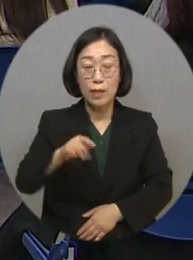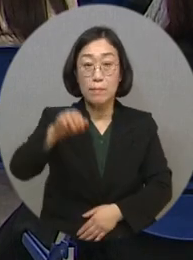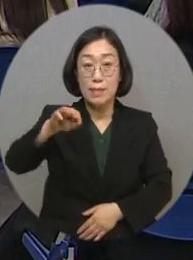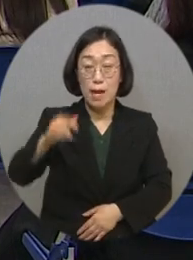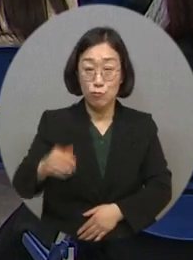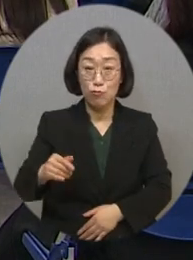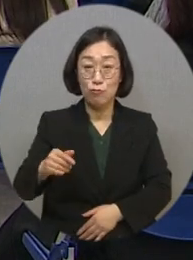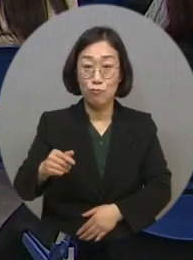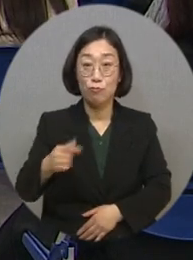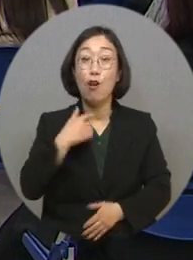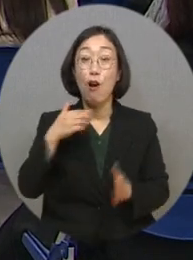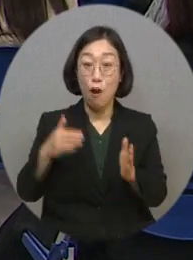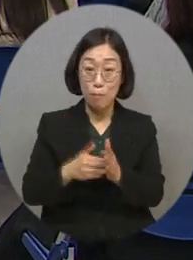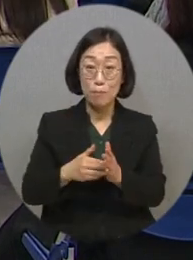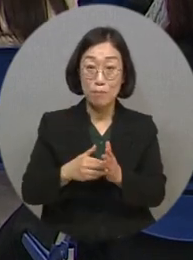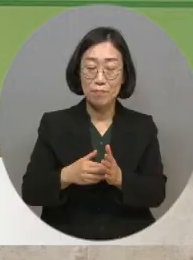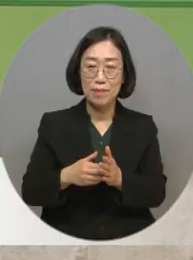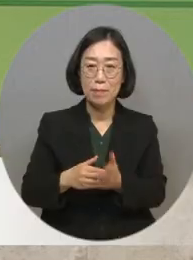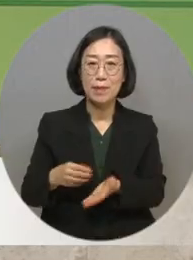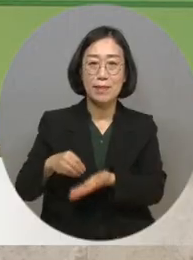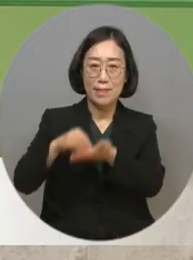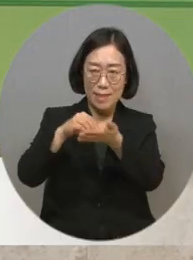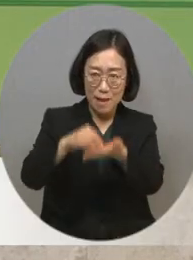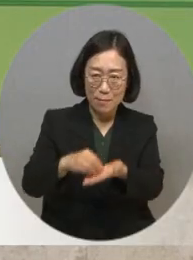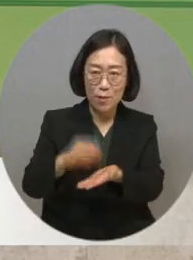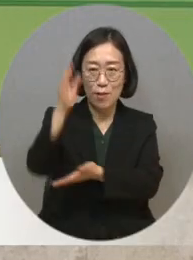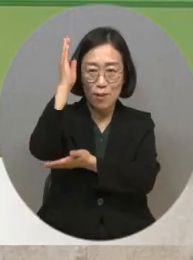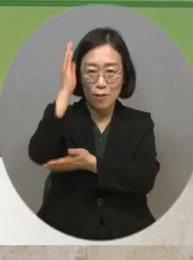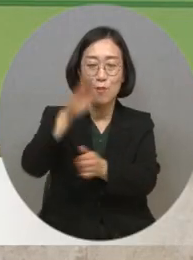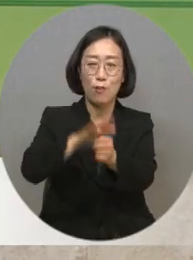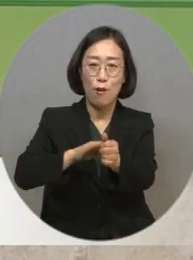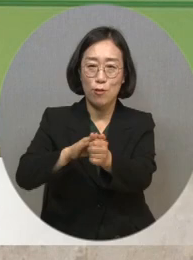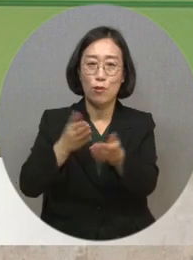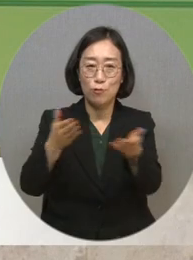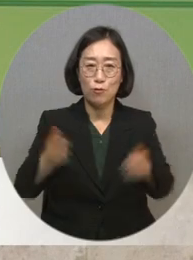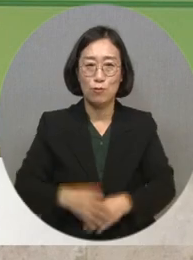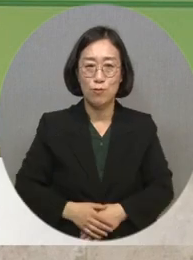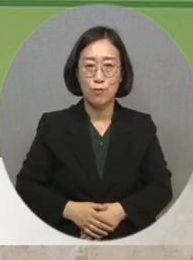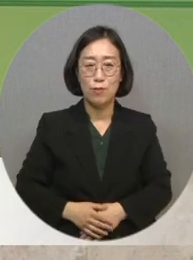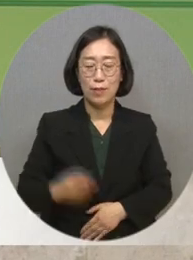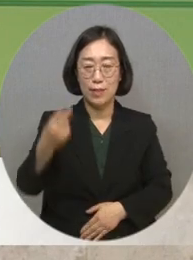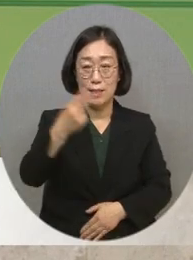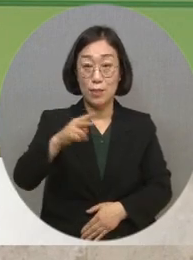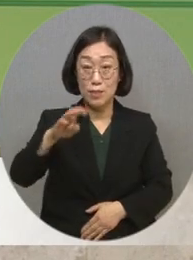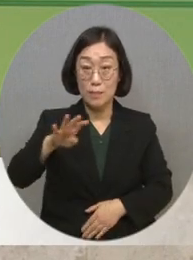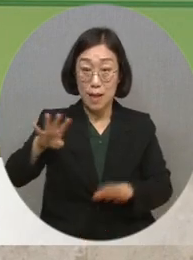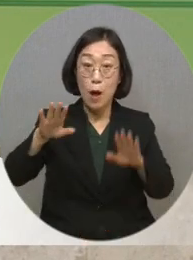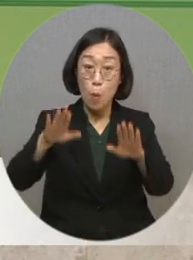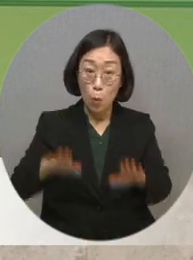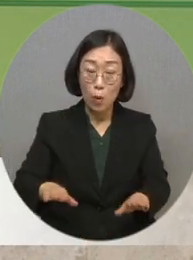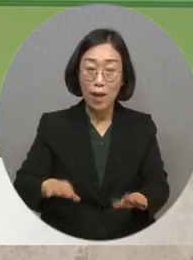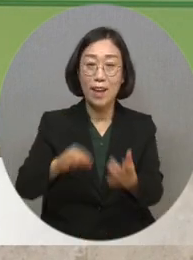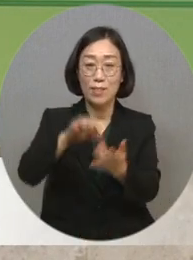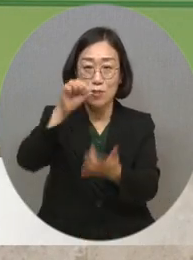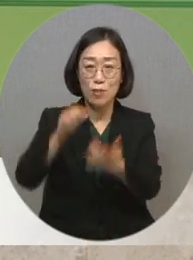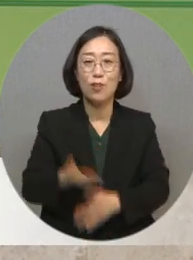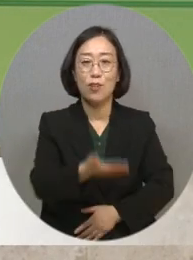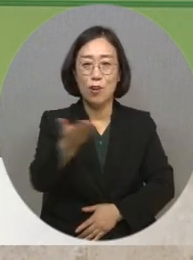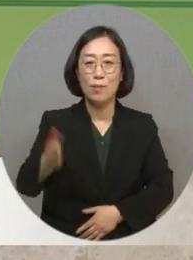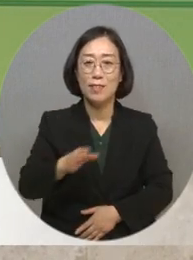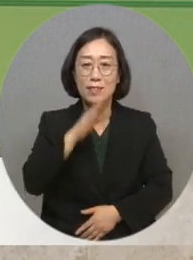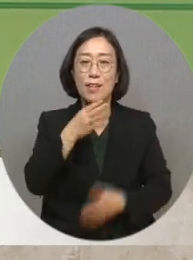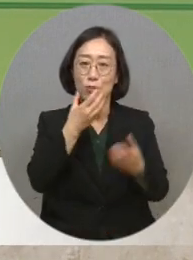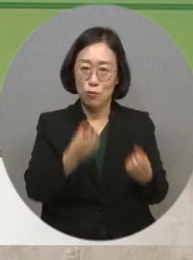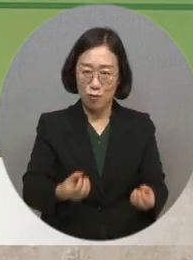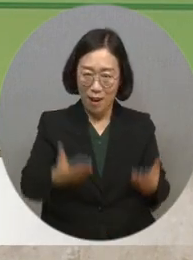참석해 격려사를 전했습니다 2024년 상반기 효명 장학생으로 선정되신 것을 진심으로 축하를